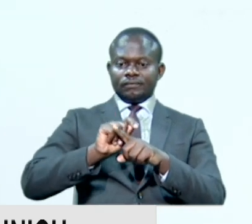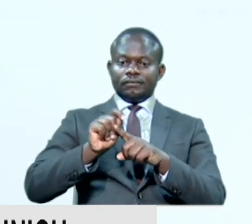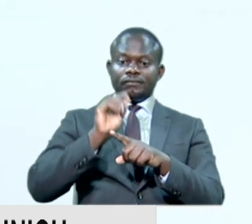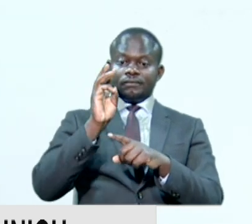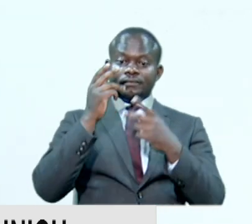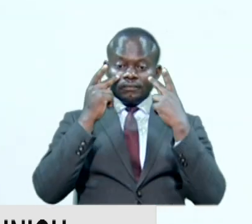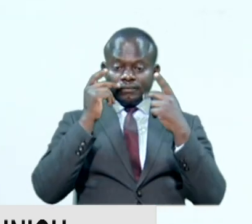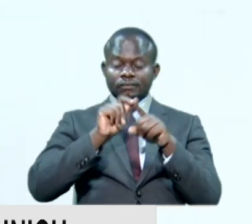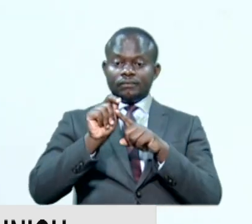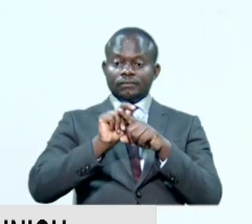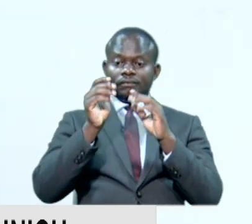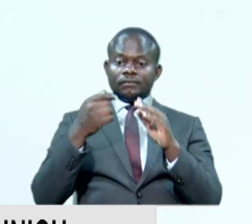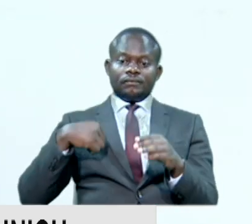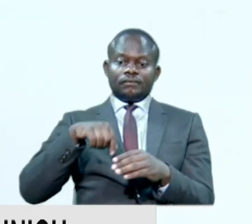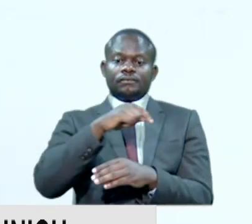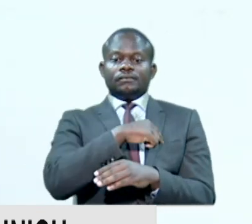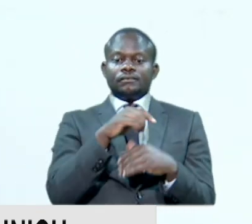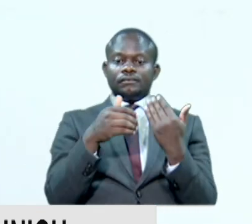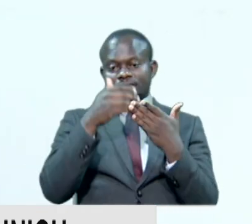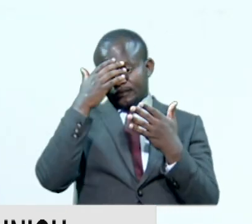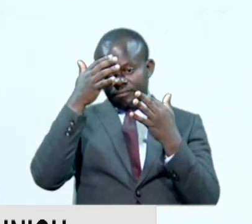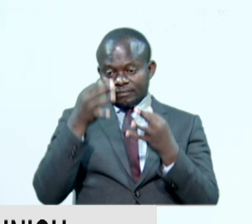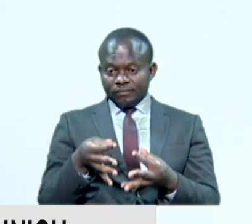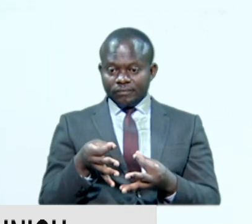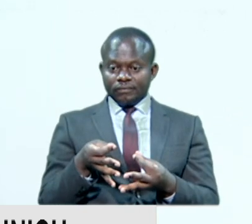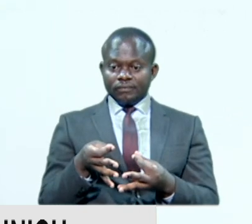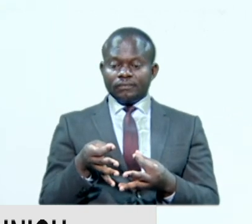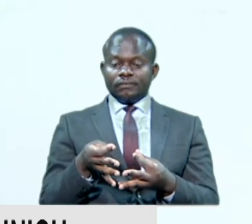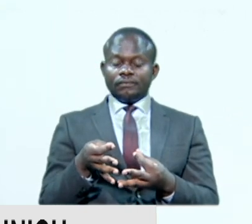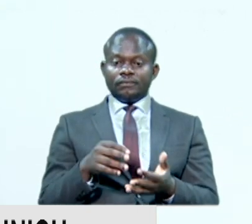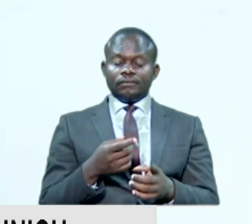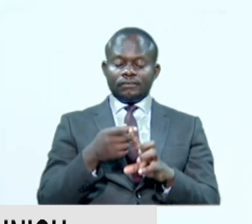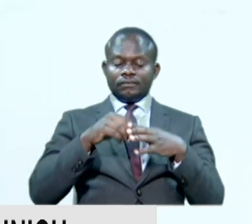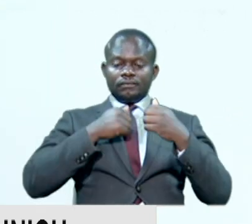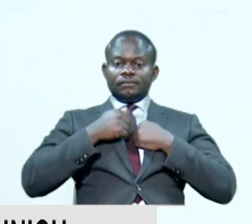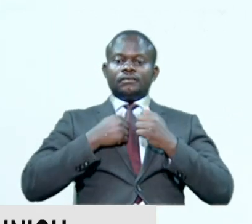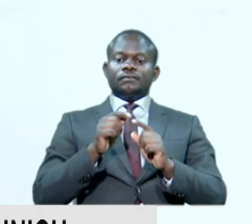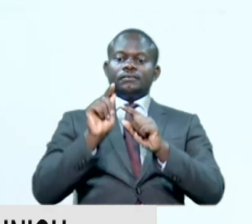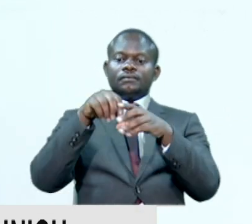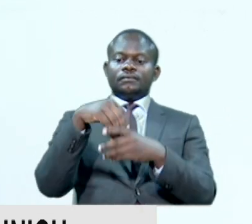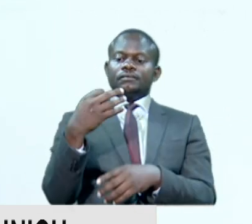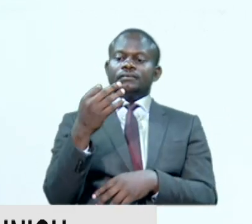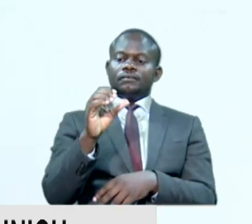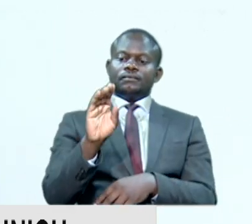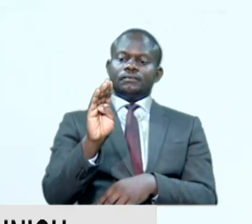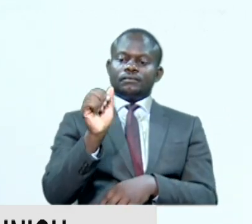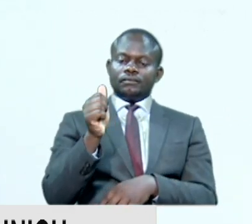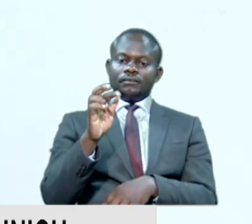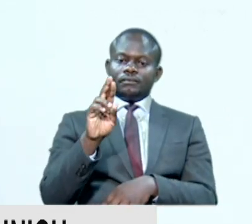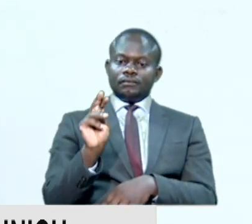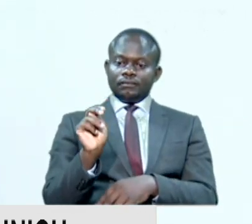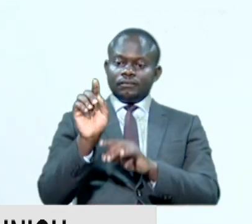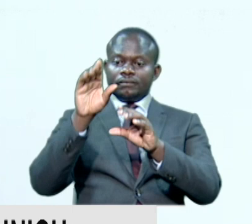tubona abatoza bacu bahisemo bahaguruka mu Rwanda bakajya muri FC Bayern bakajya